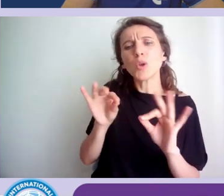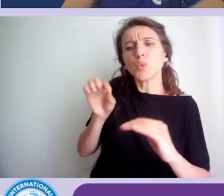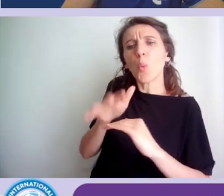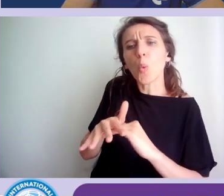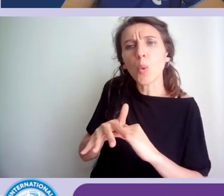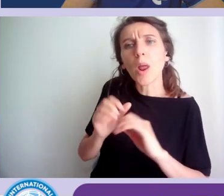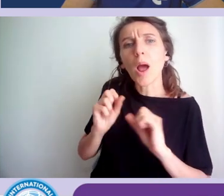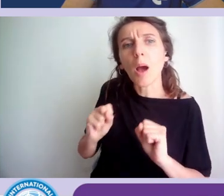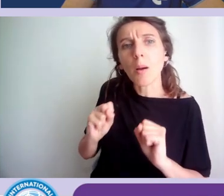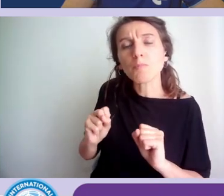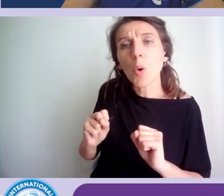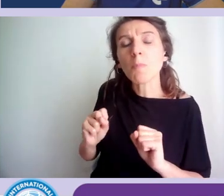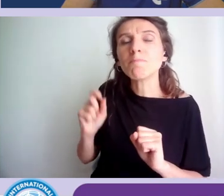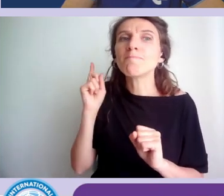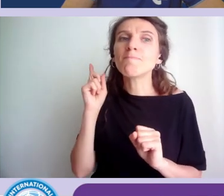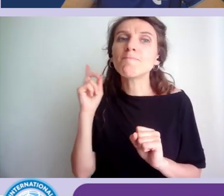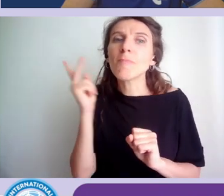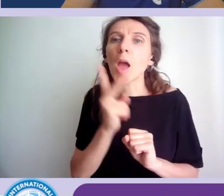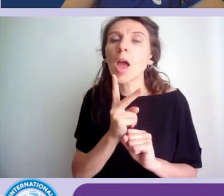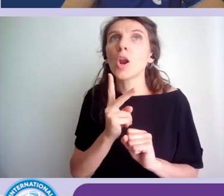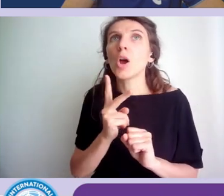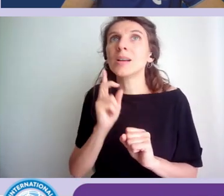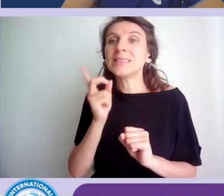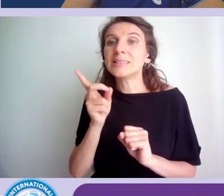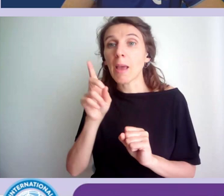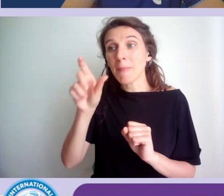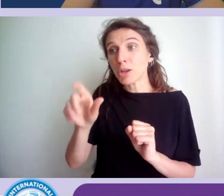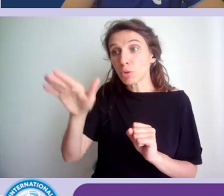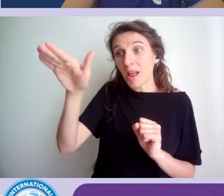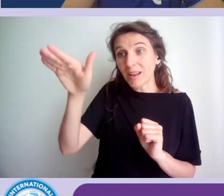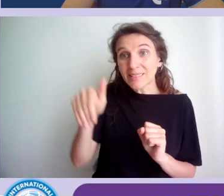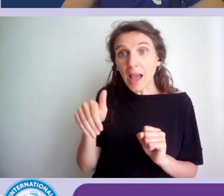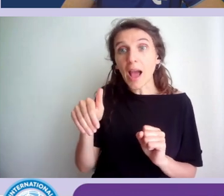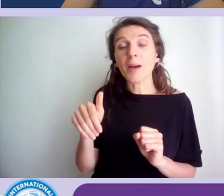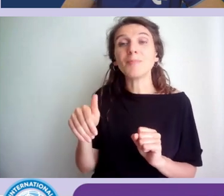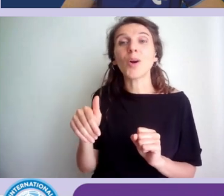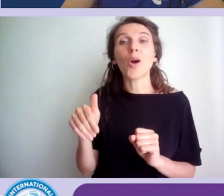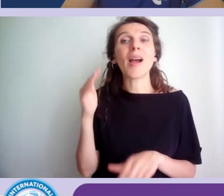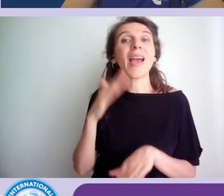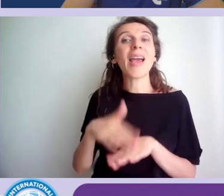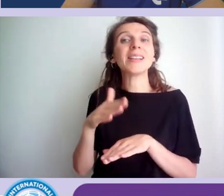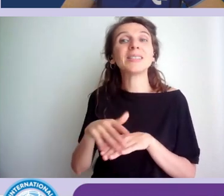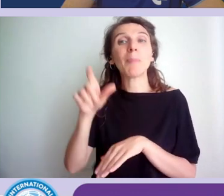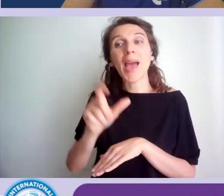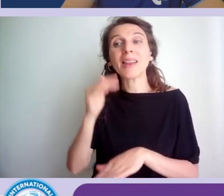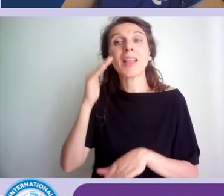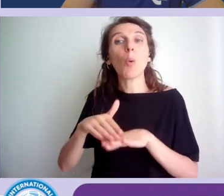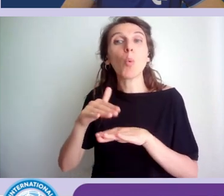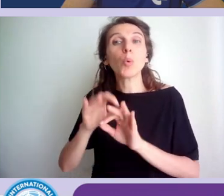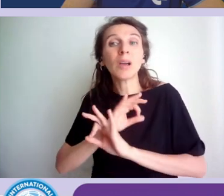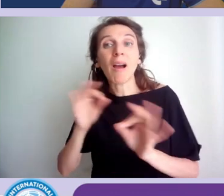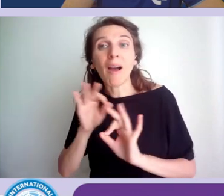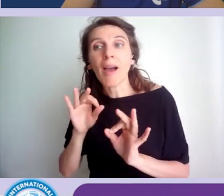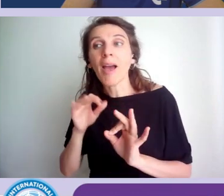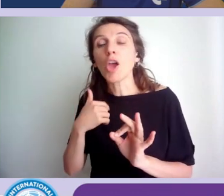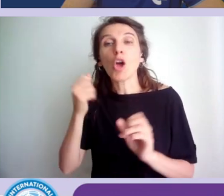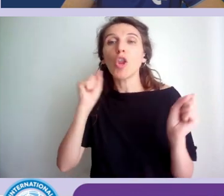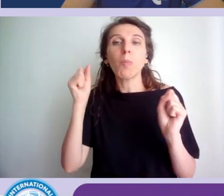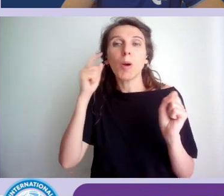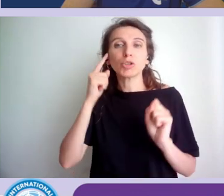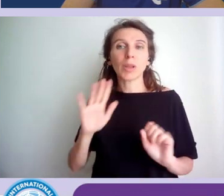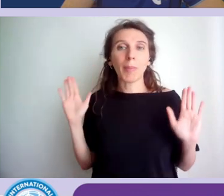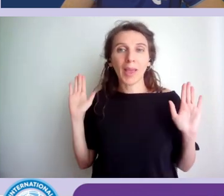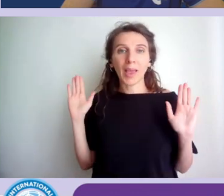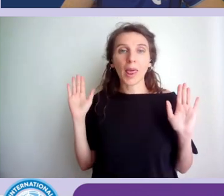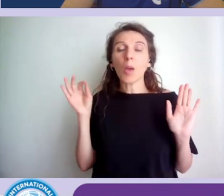prima che io ovviamente non lo posso sapere finché non coinvolgo una persona a interagire con il sistema però la valutazione